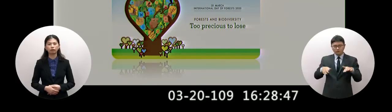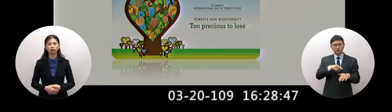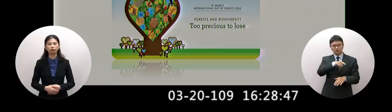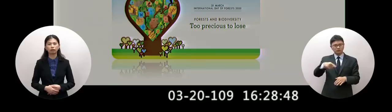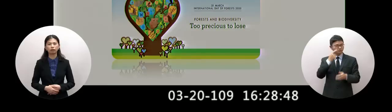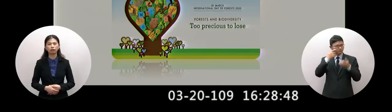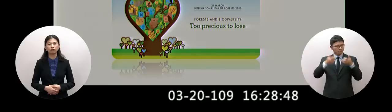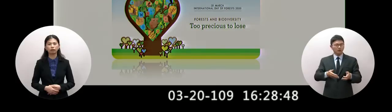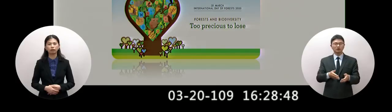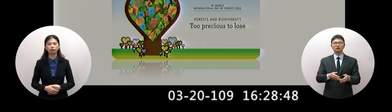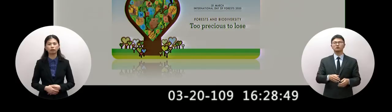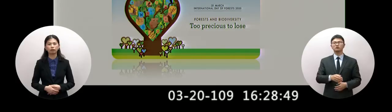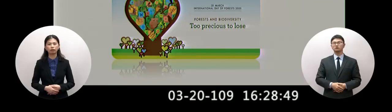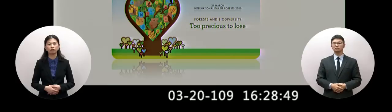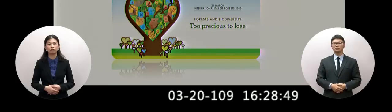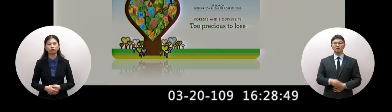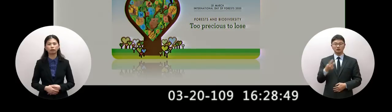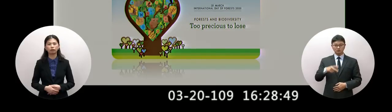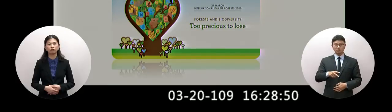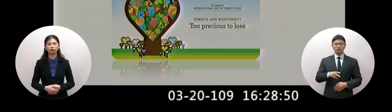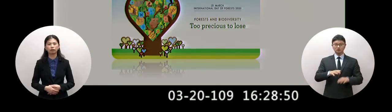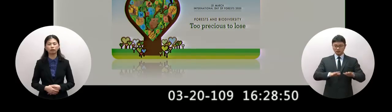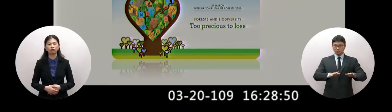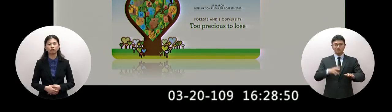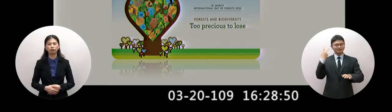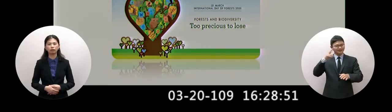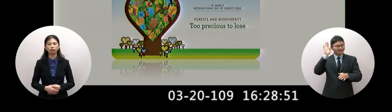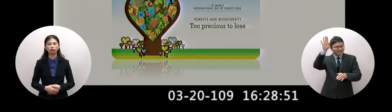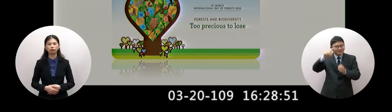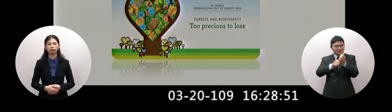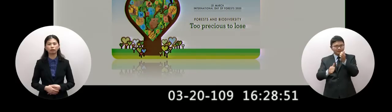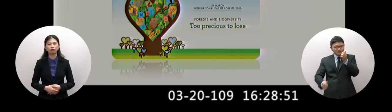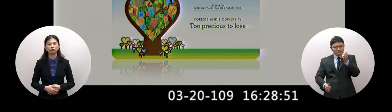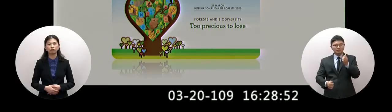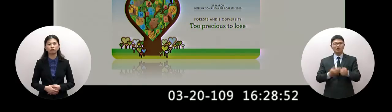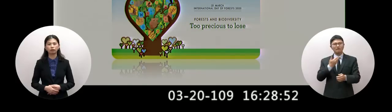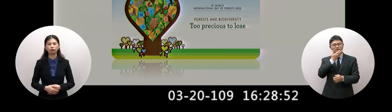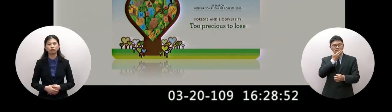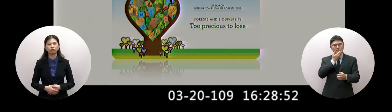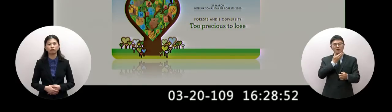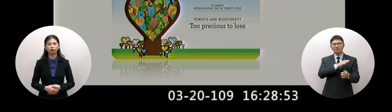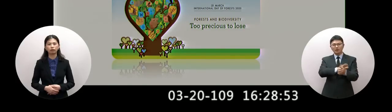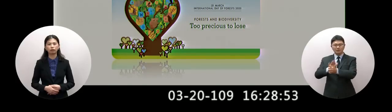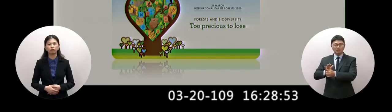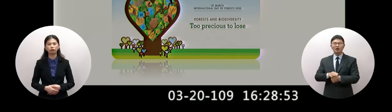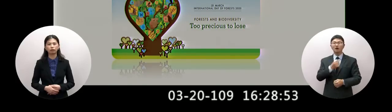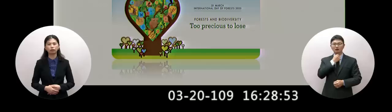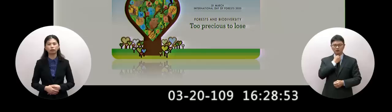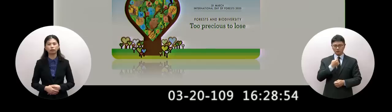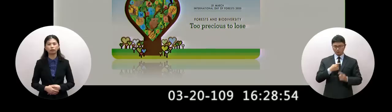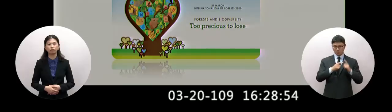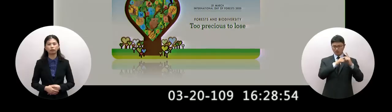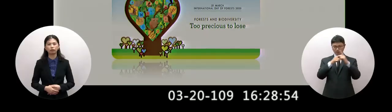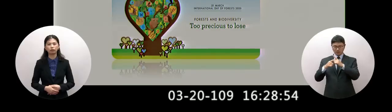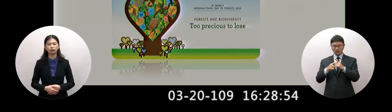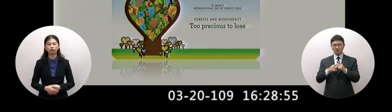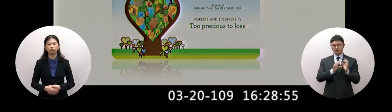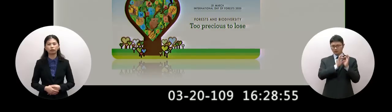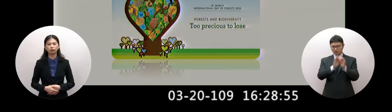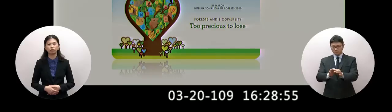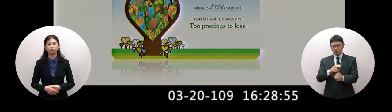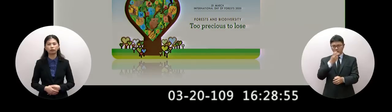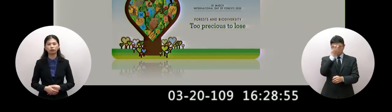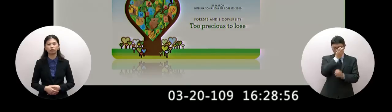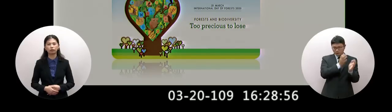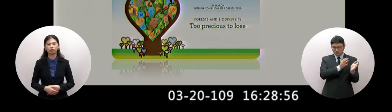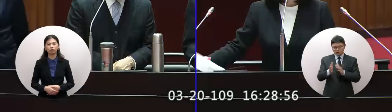性。为了这一代还有未来世代的利益，我们人类是应该要永续管理可